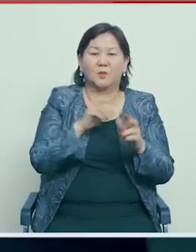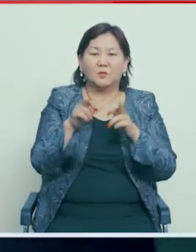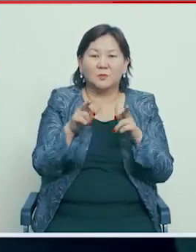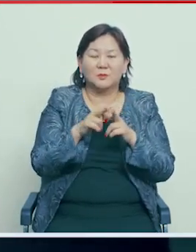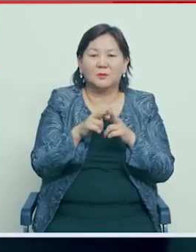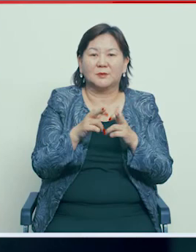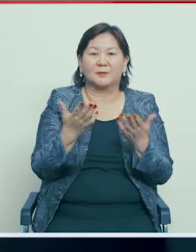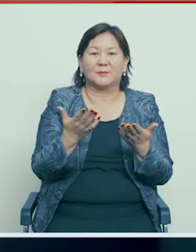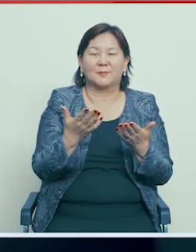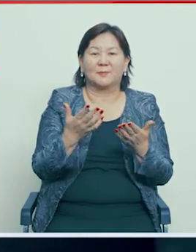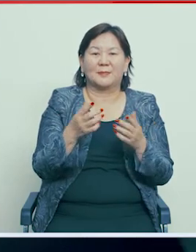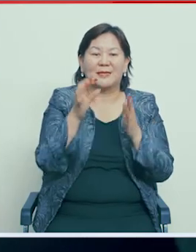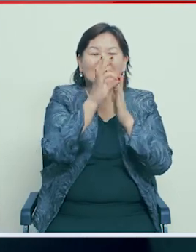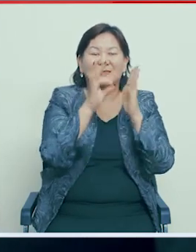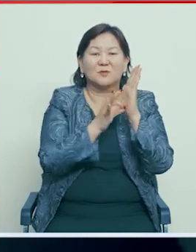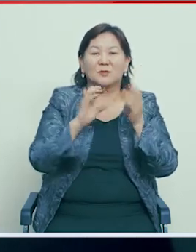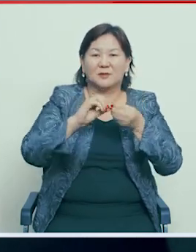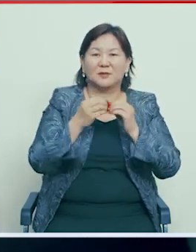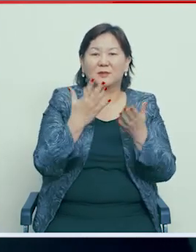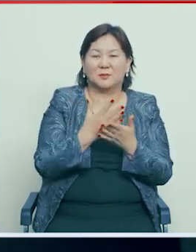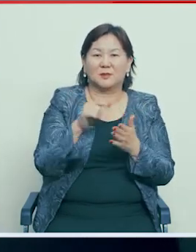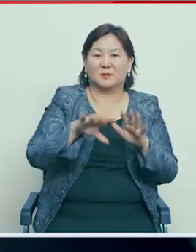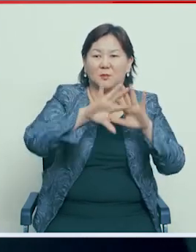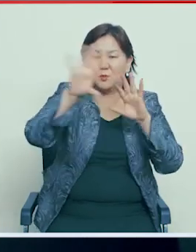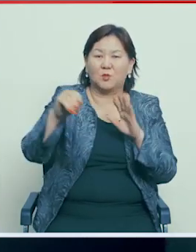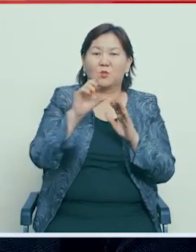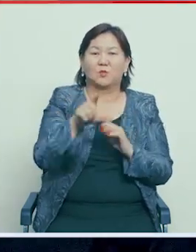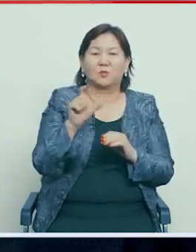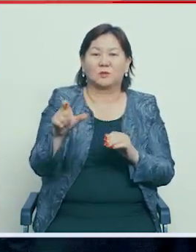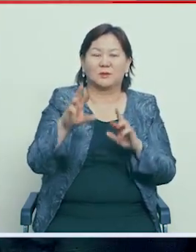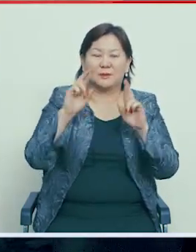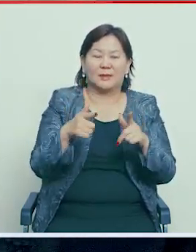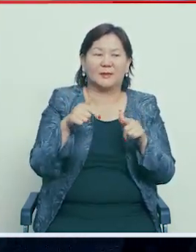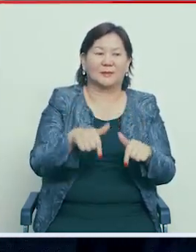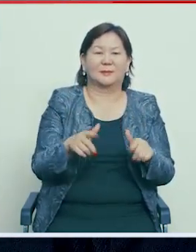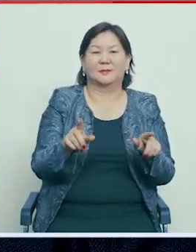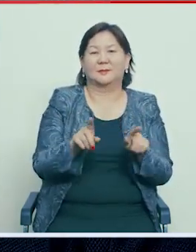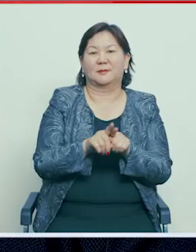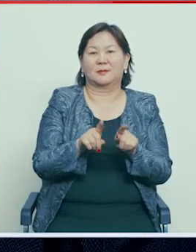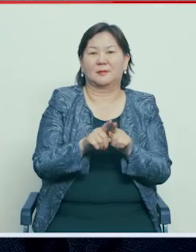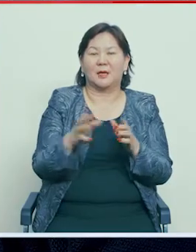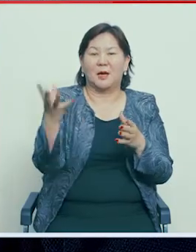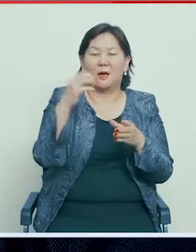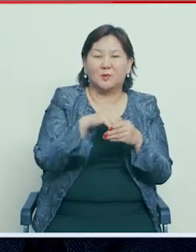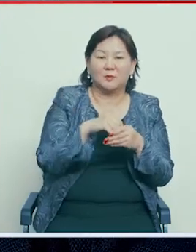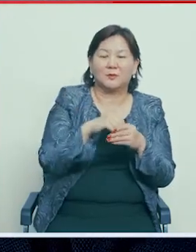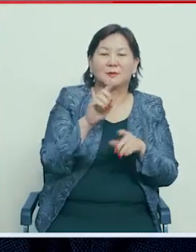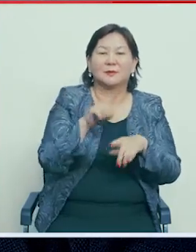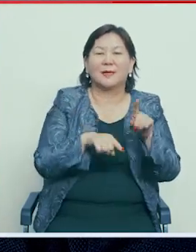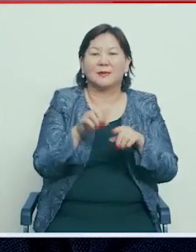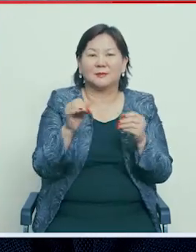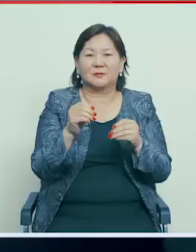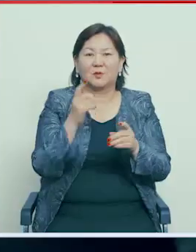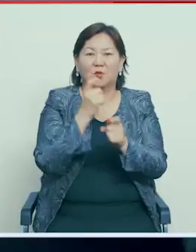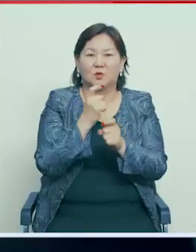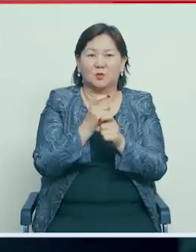бас тийм хилцүүл хийх гэж байгаа байхгүй юу. Тэгээд тэр бүх хүмүүстэй одоо яг л энэ бүх хүмүүсийг хамруулсан бодлогыг яаж явуулдаг, хөгжлийн